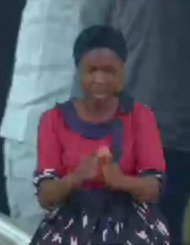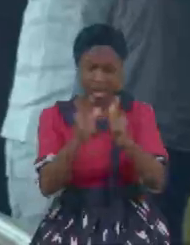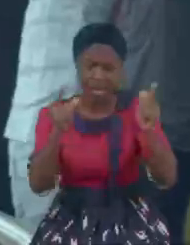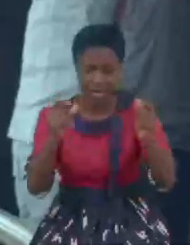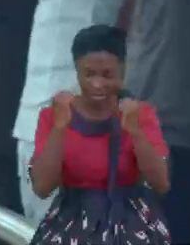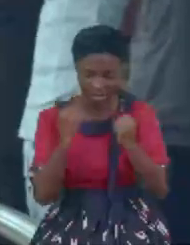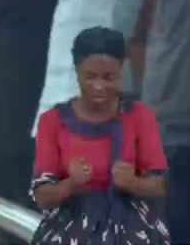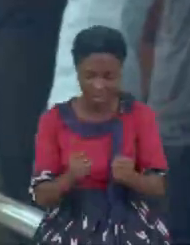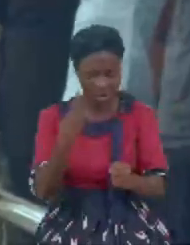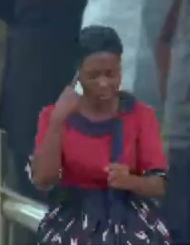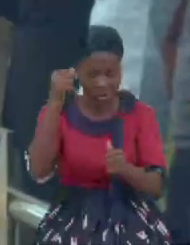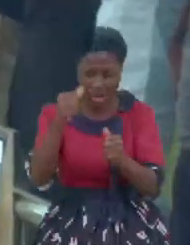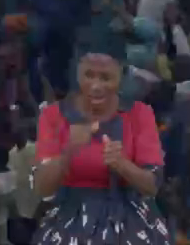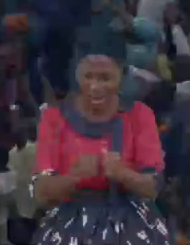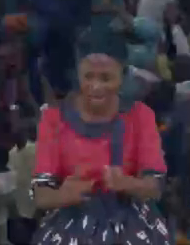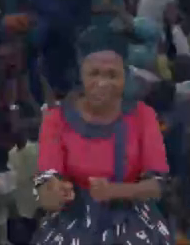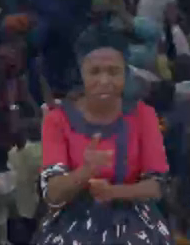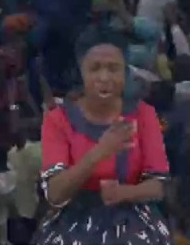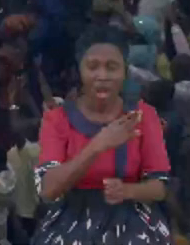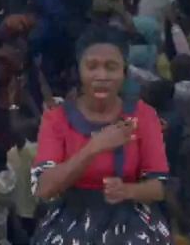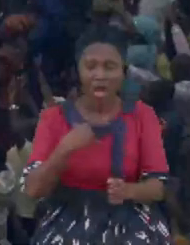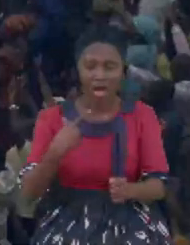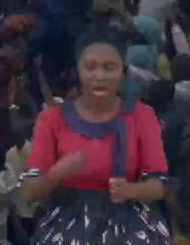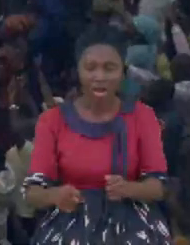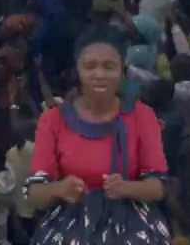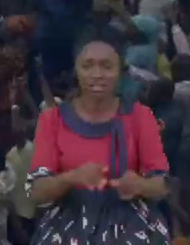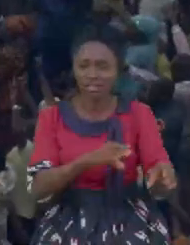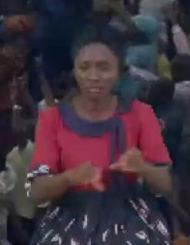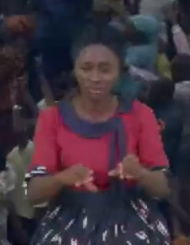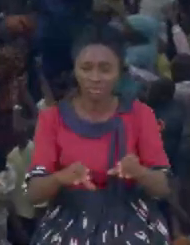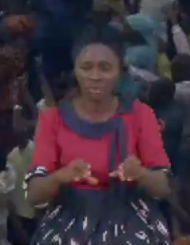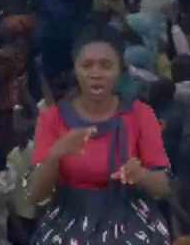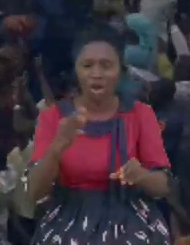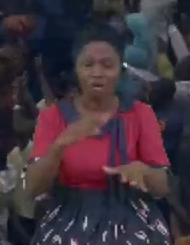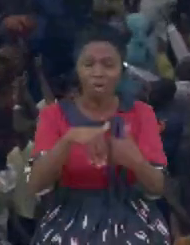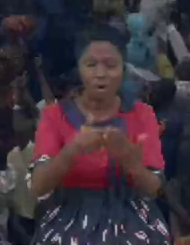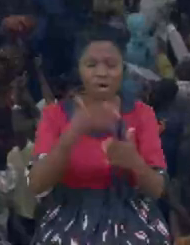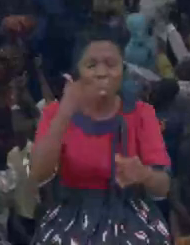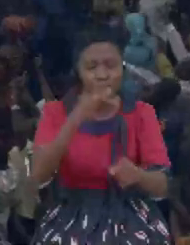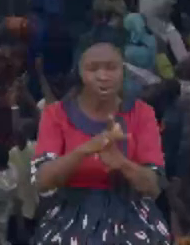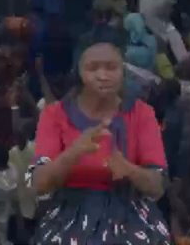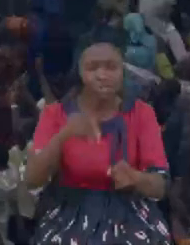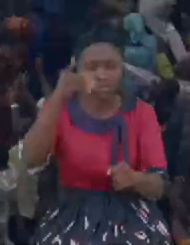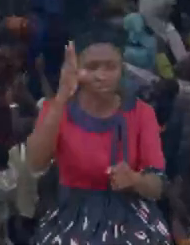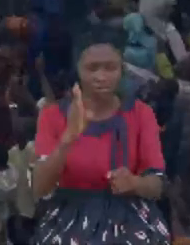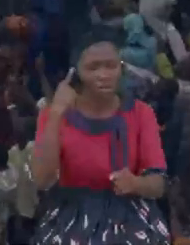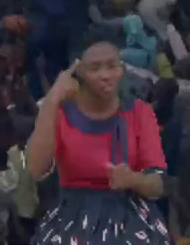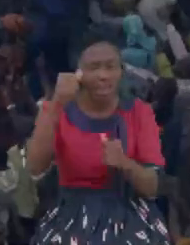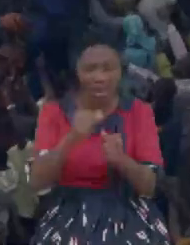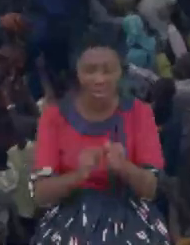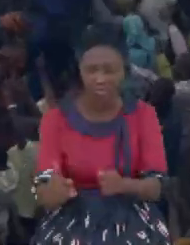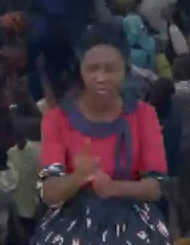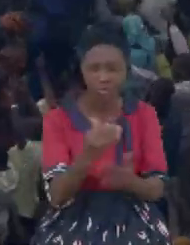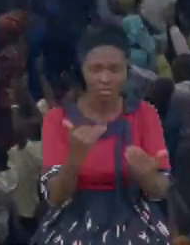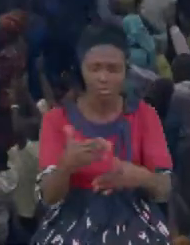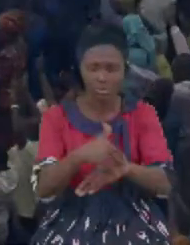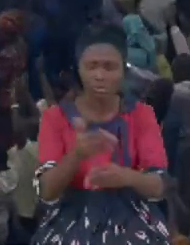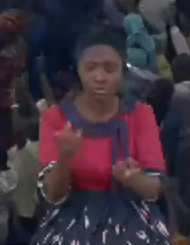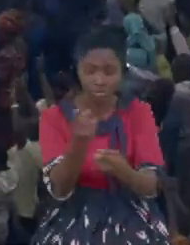qu'il ait la puissance surnaturelle pour tout le monde, qu'il ait l'accomplissement des promesses de Dieu pour tout le monde ce jour, au nom de